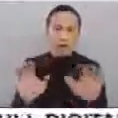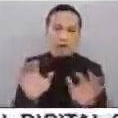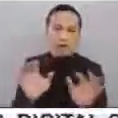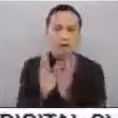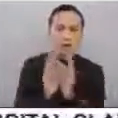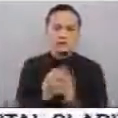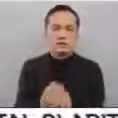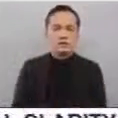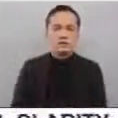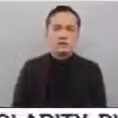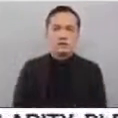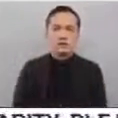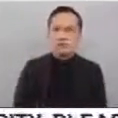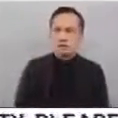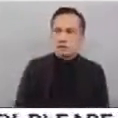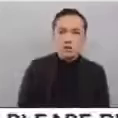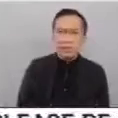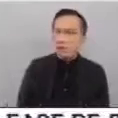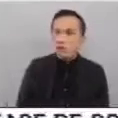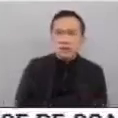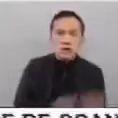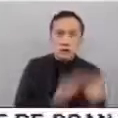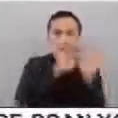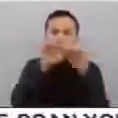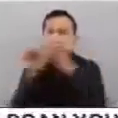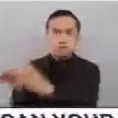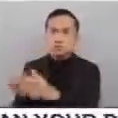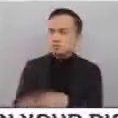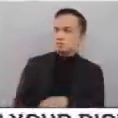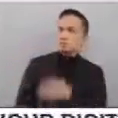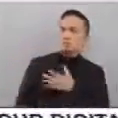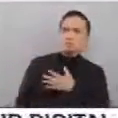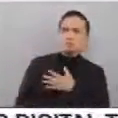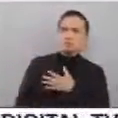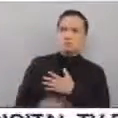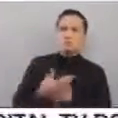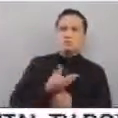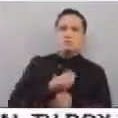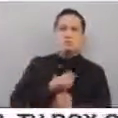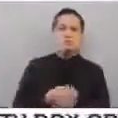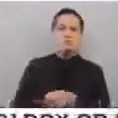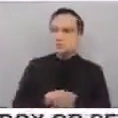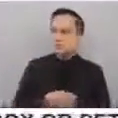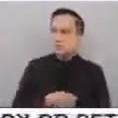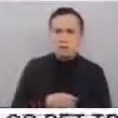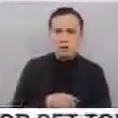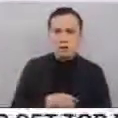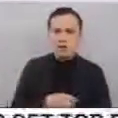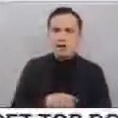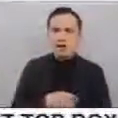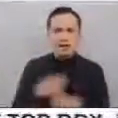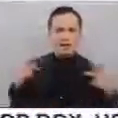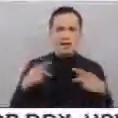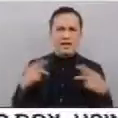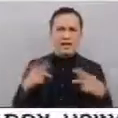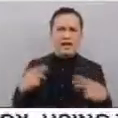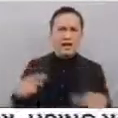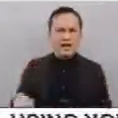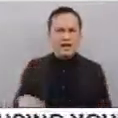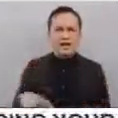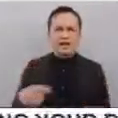insidente. Kasabay nito ang kanilang paalala sa mga magpapabakuna na palaging sumunod sa health protocols.